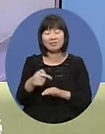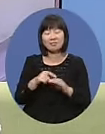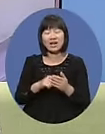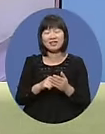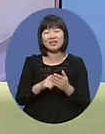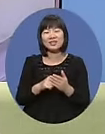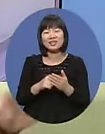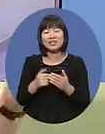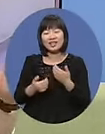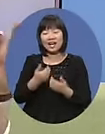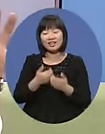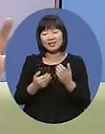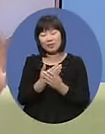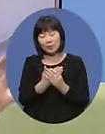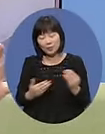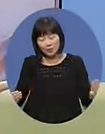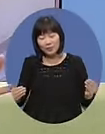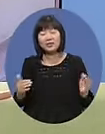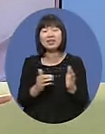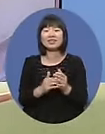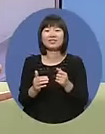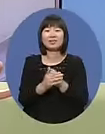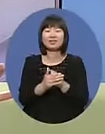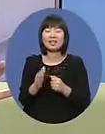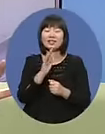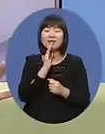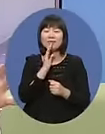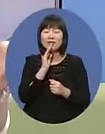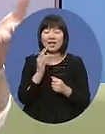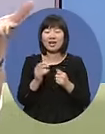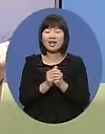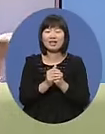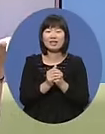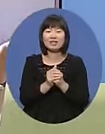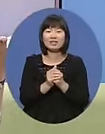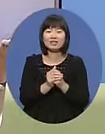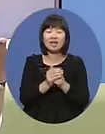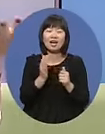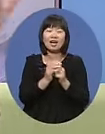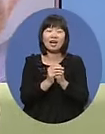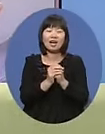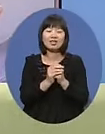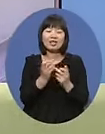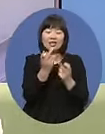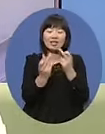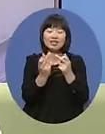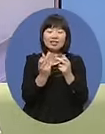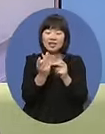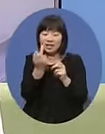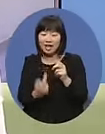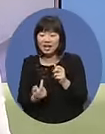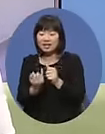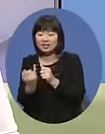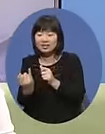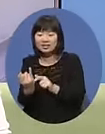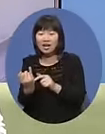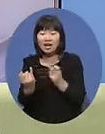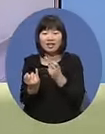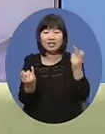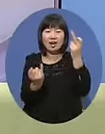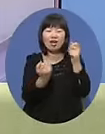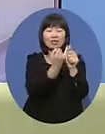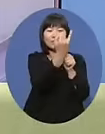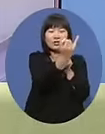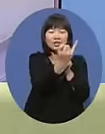그러니까 이거는 정말 진짜 밑에 동서가 특히 윗형님을 조금 갖추면 네. 조금 해결될 수